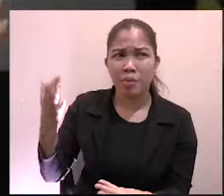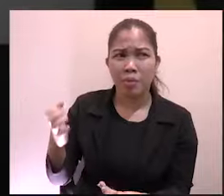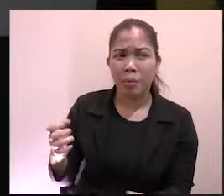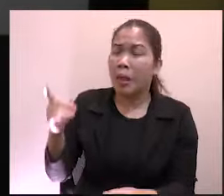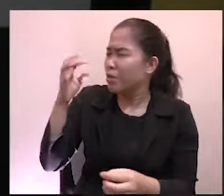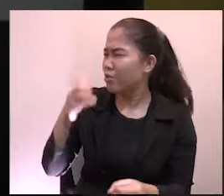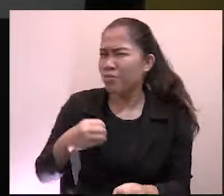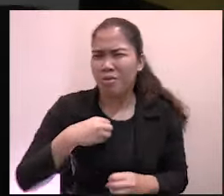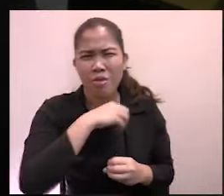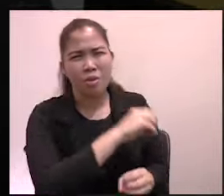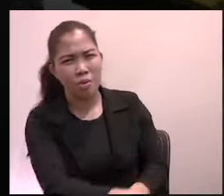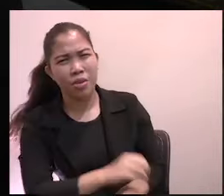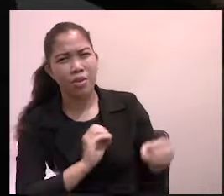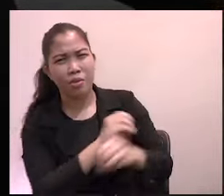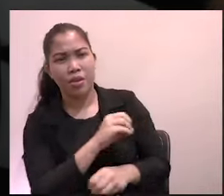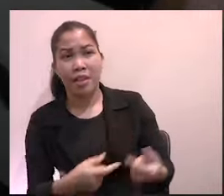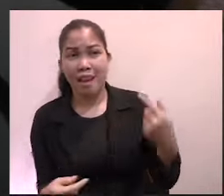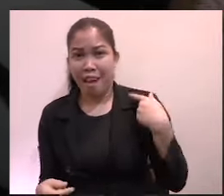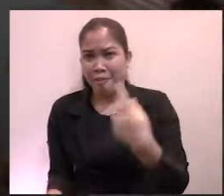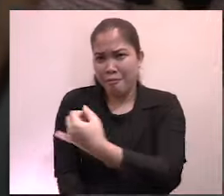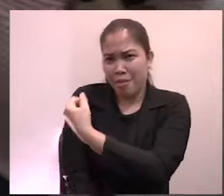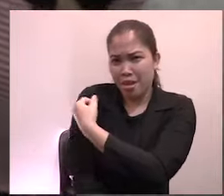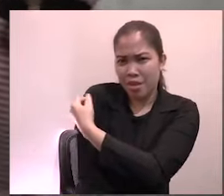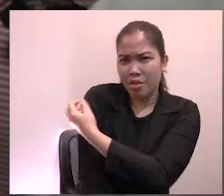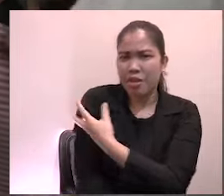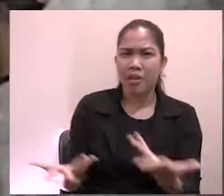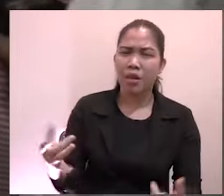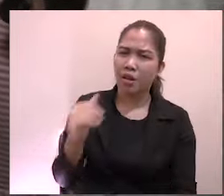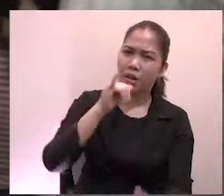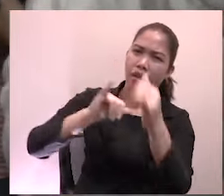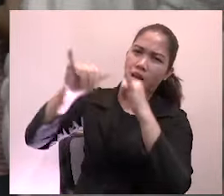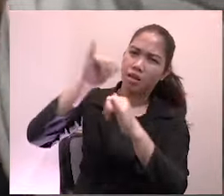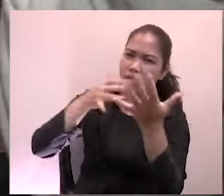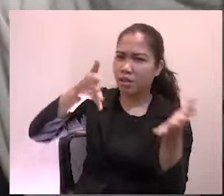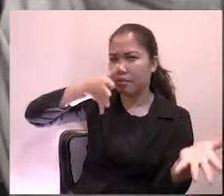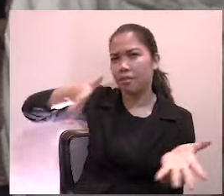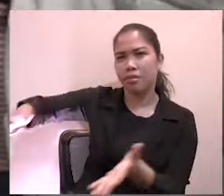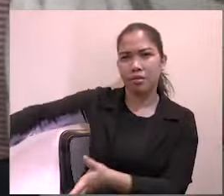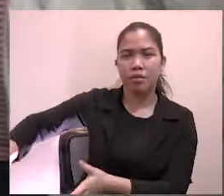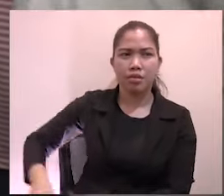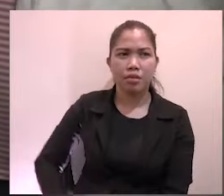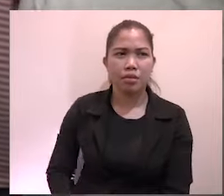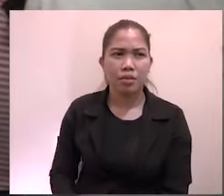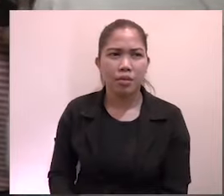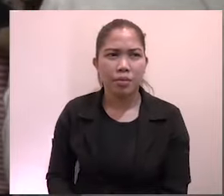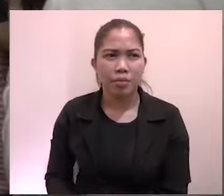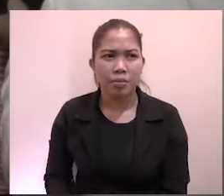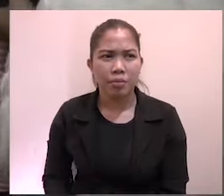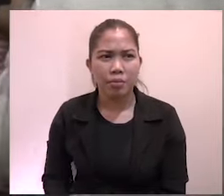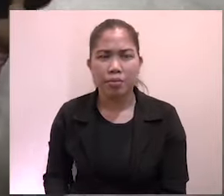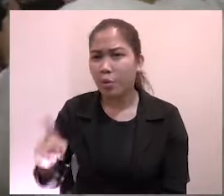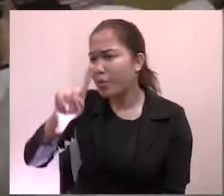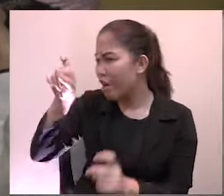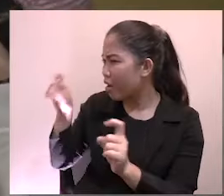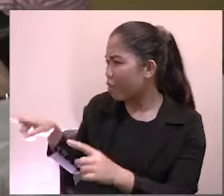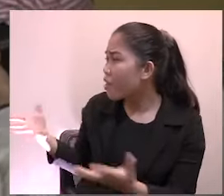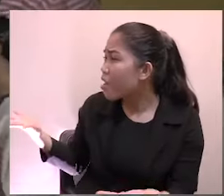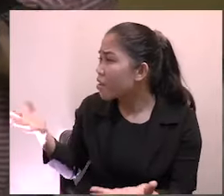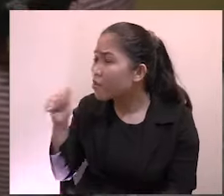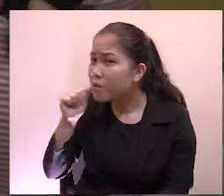eh. Yung anak mo may tatto. Yung anak mo naglalasting, pinapabayaan mo. Ano kasi ka nanay ka? Tinatanong ko si Andrea,